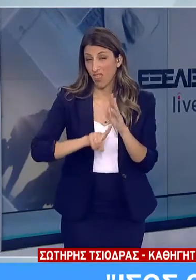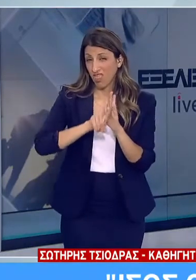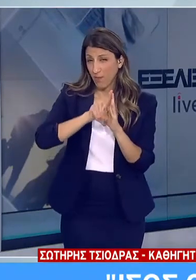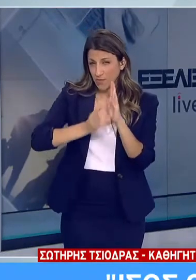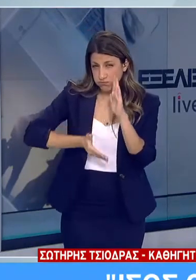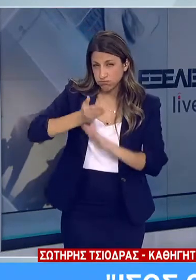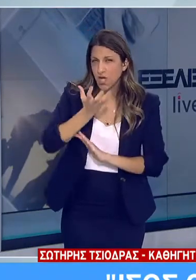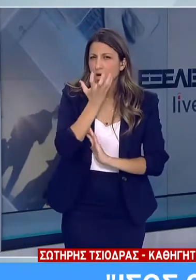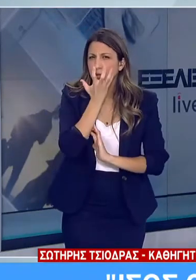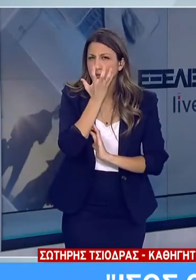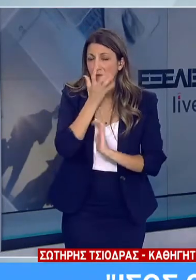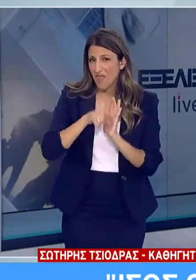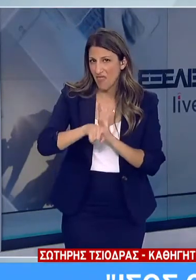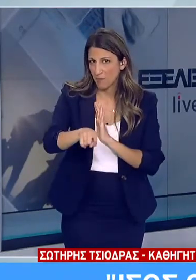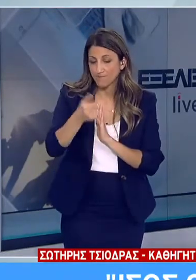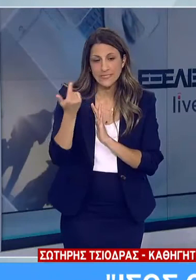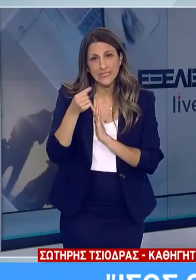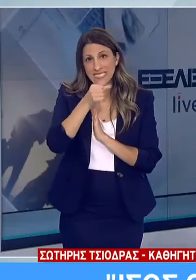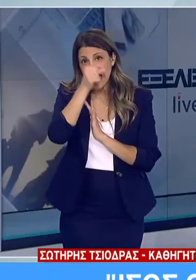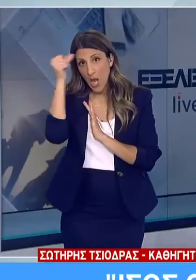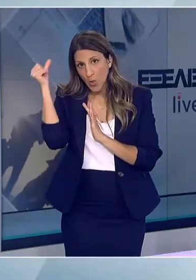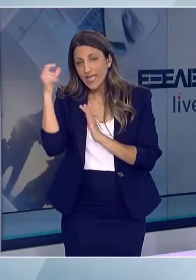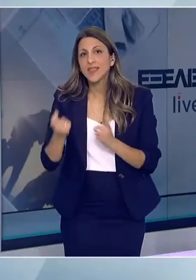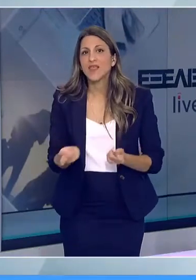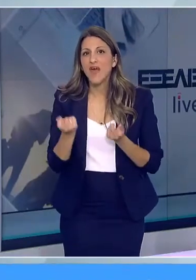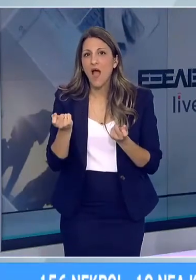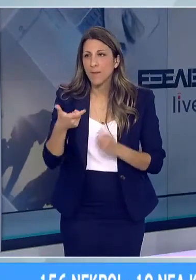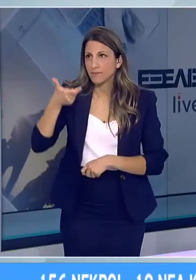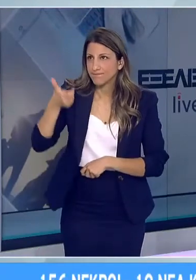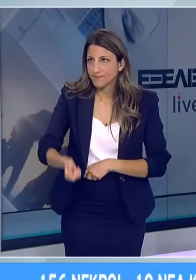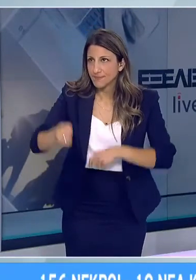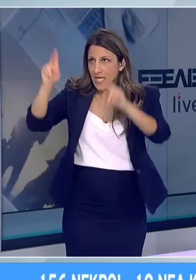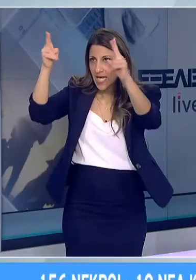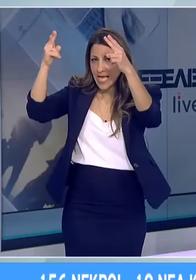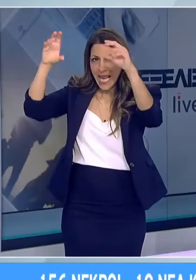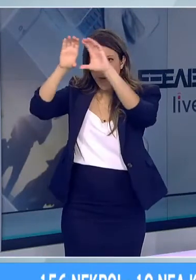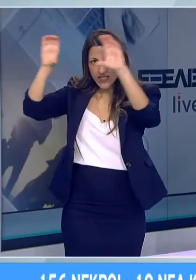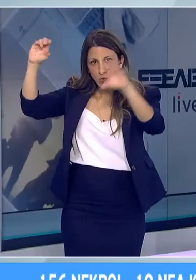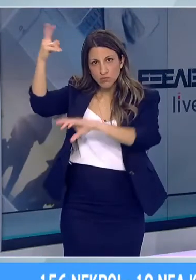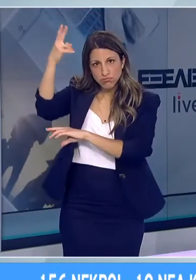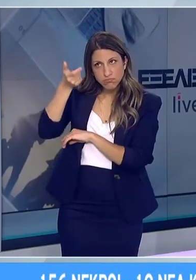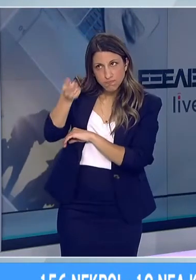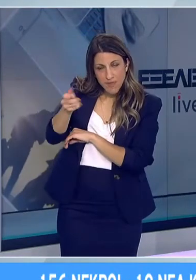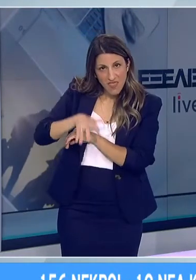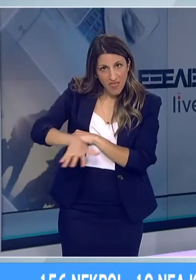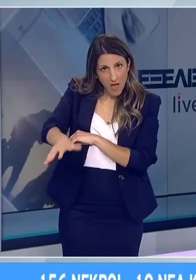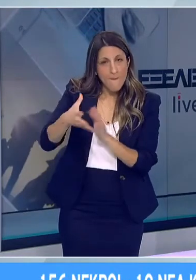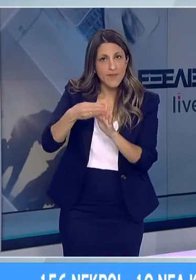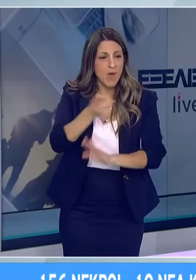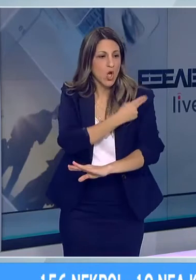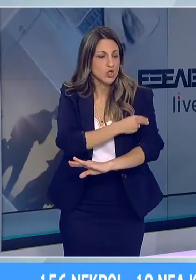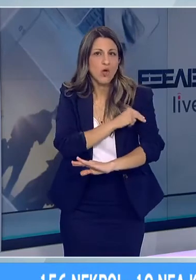του καλοκαιριού, τι πρόβλεψη υπάρχει για τη λειτουργία των κλιματιστικών μονάδων σε δομές και νοσοκομεία και πιο συγκεκριμένα στις μονάδες